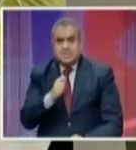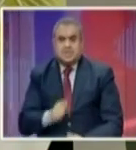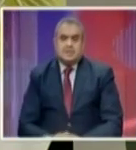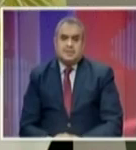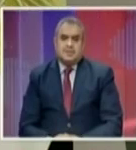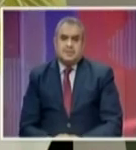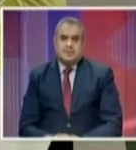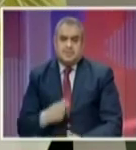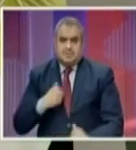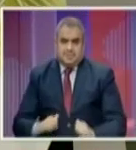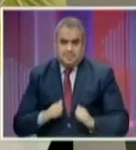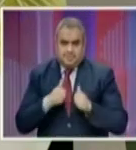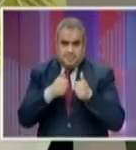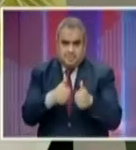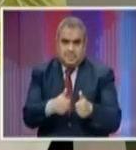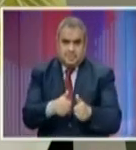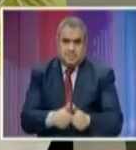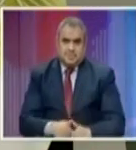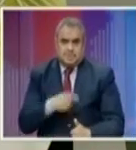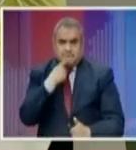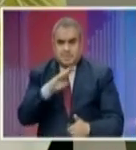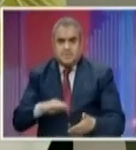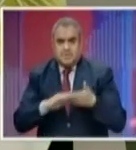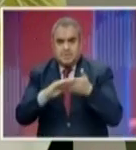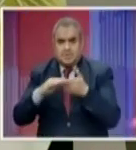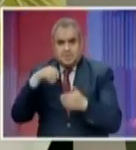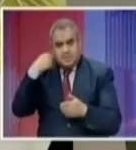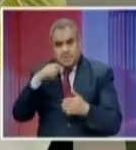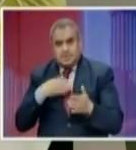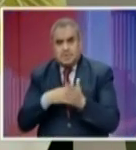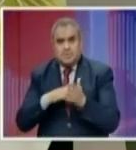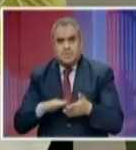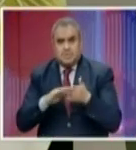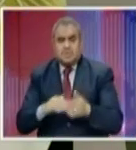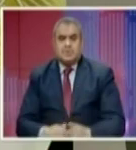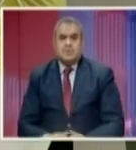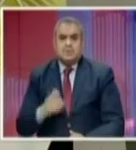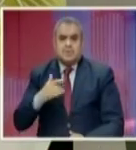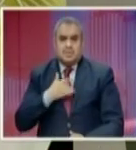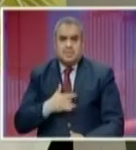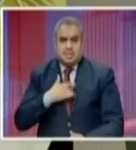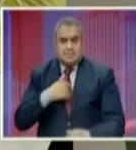عشان ويندنج وكل الحاجات الحلوة دي. ونفسي أقول